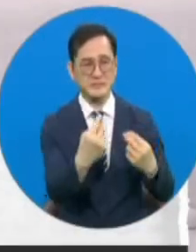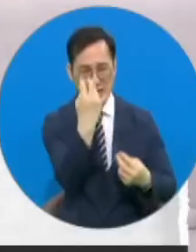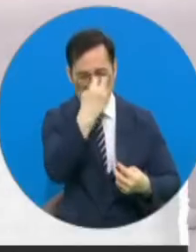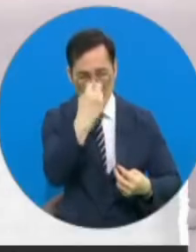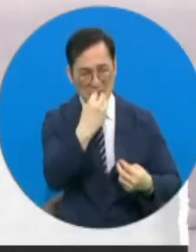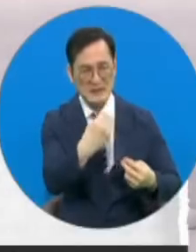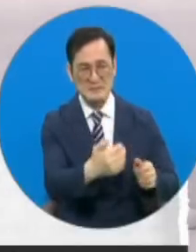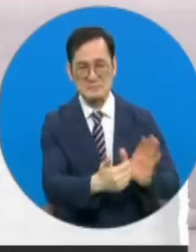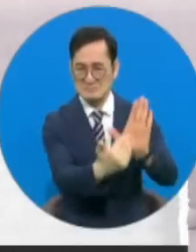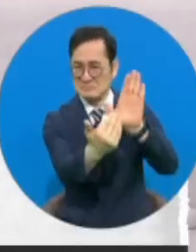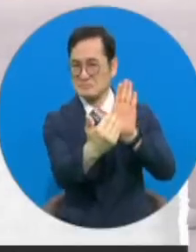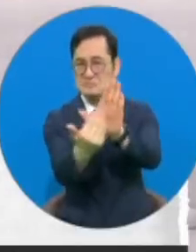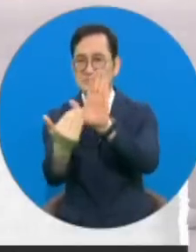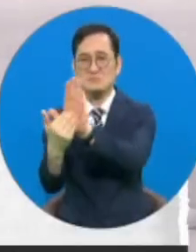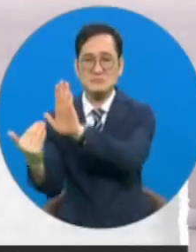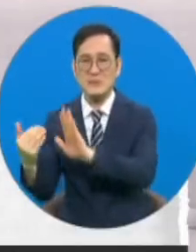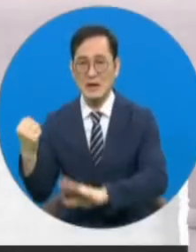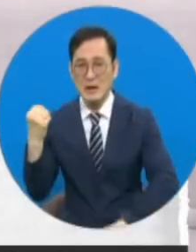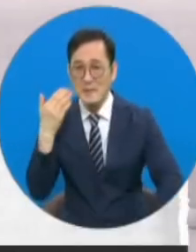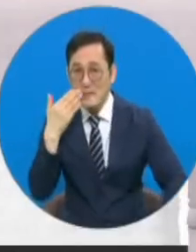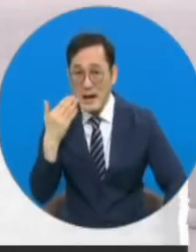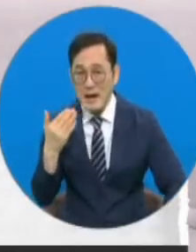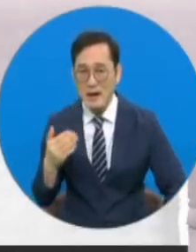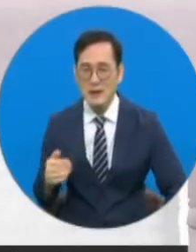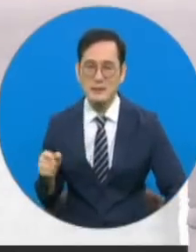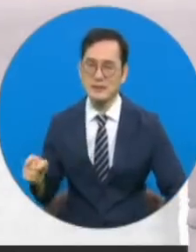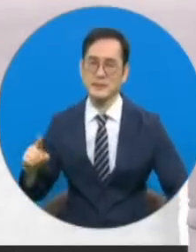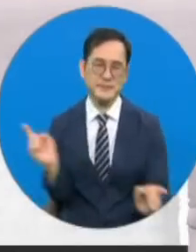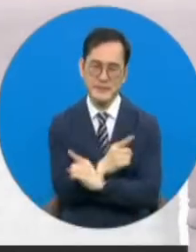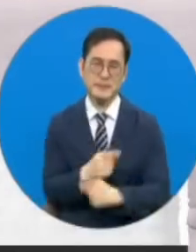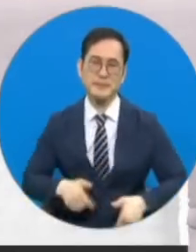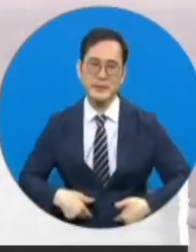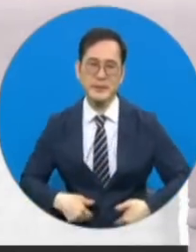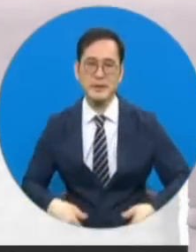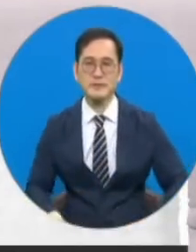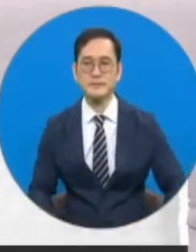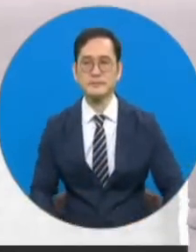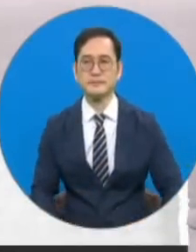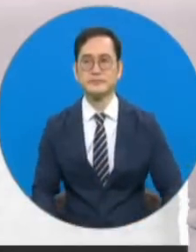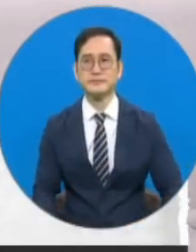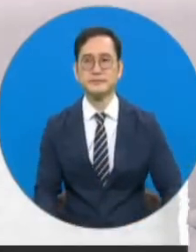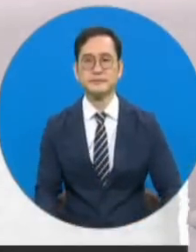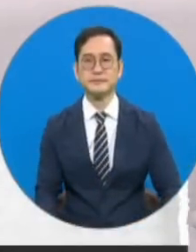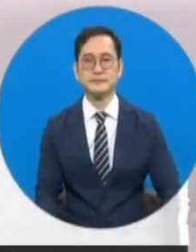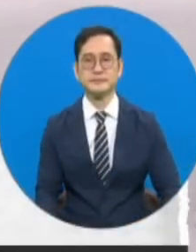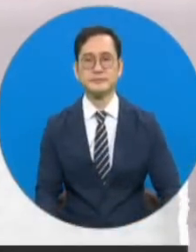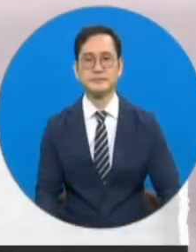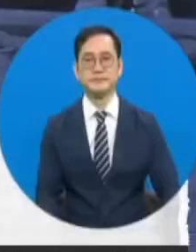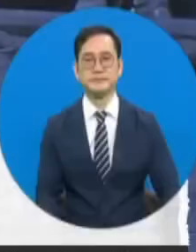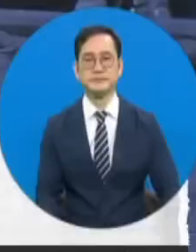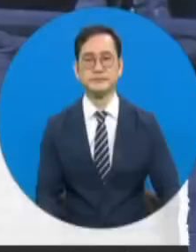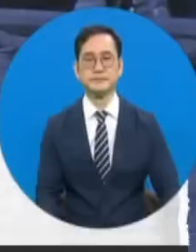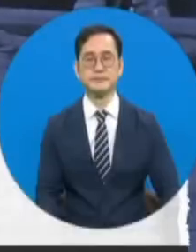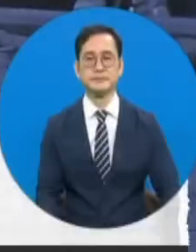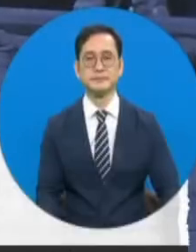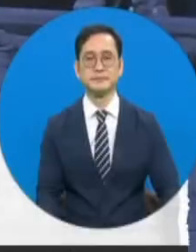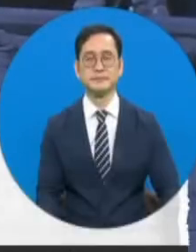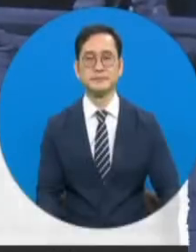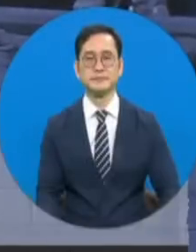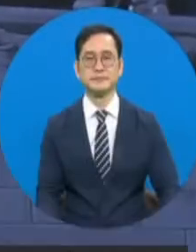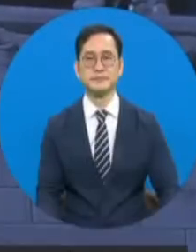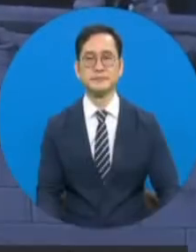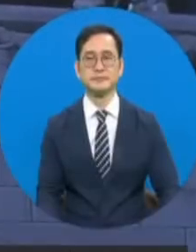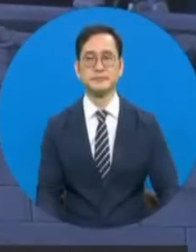일을 규제하기 위한 감상을 감사를 필요하다 이렇게 봅니다 자 물론이 벼락 승진 의혹이